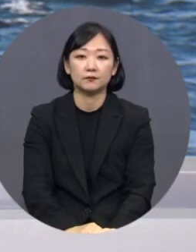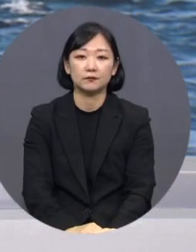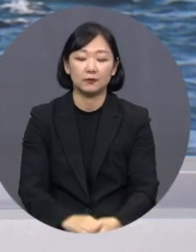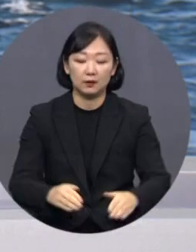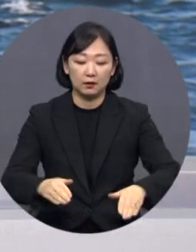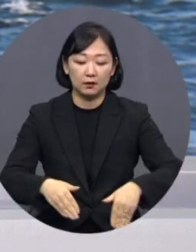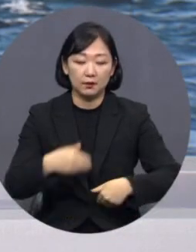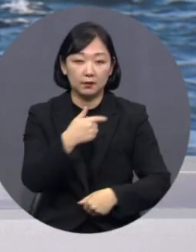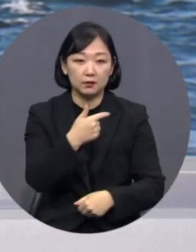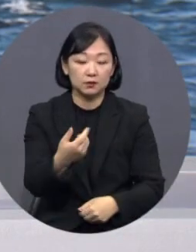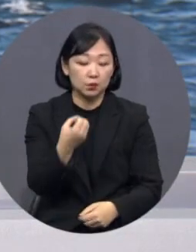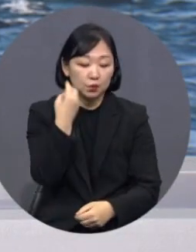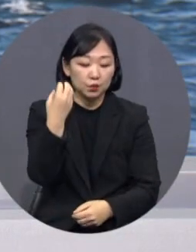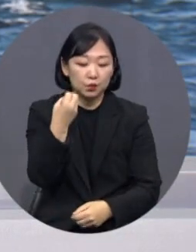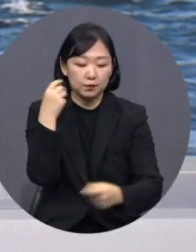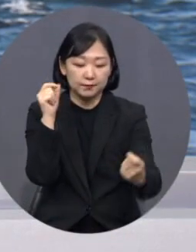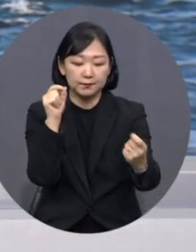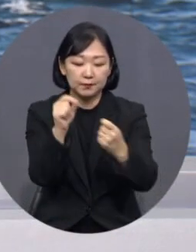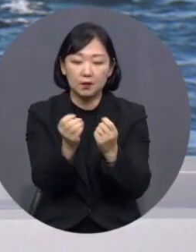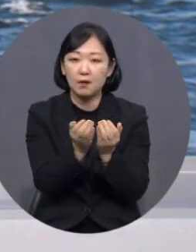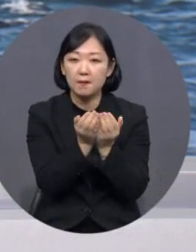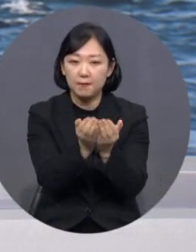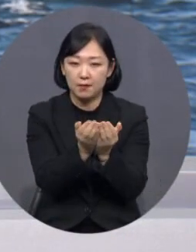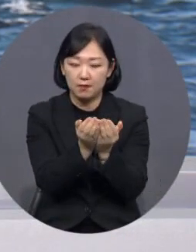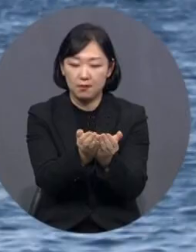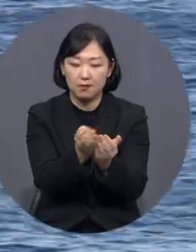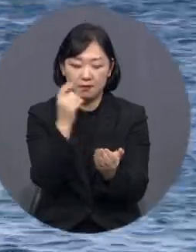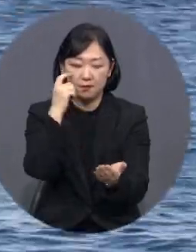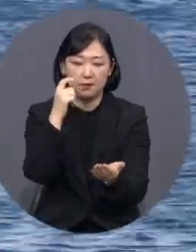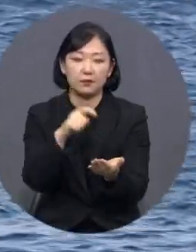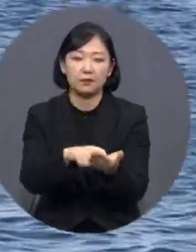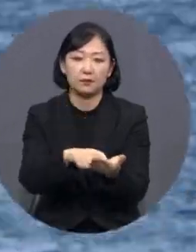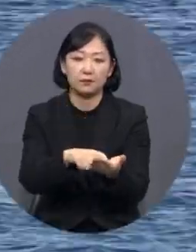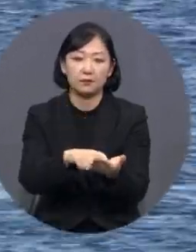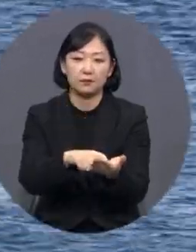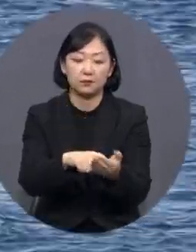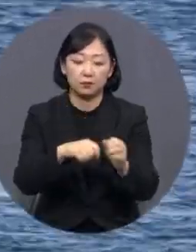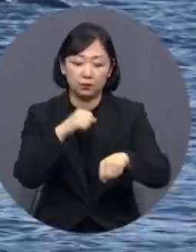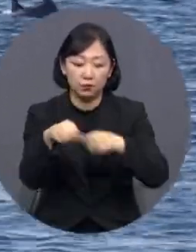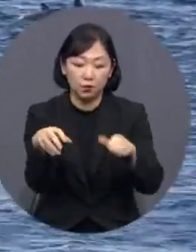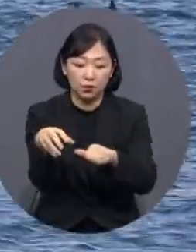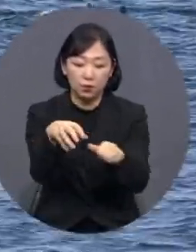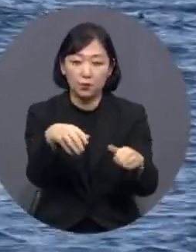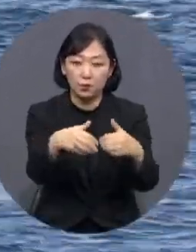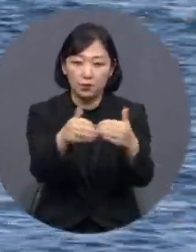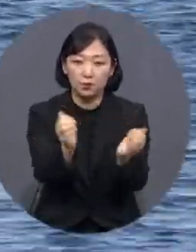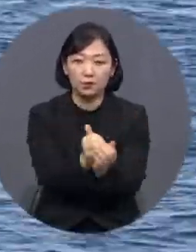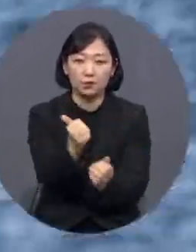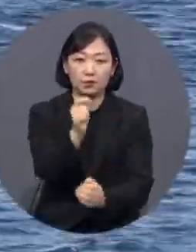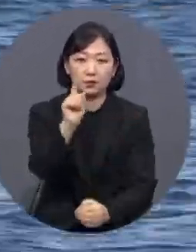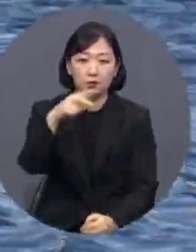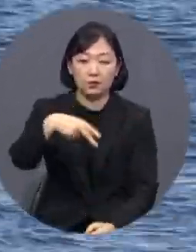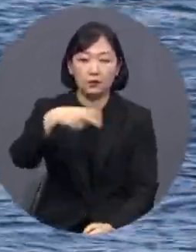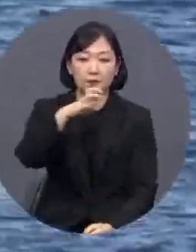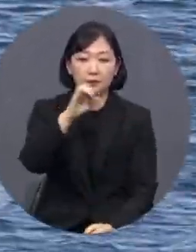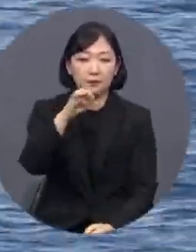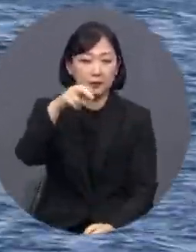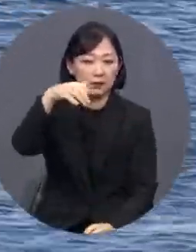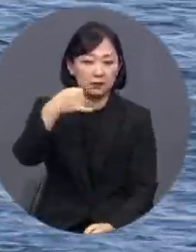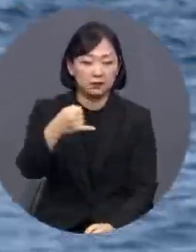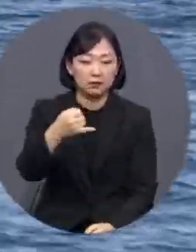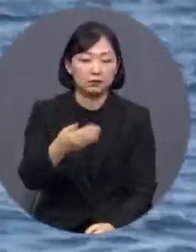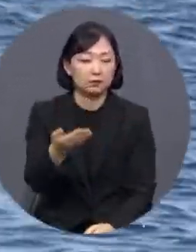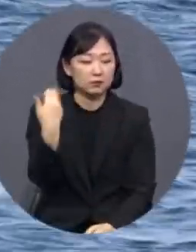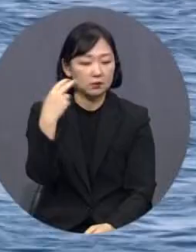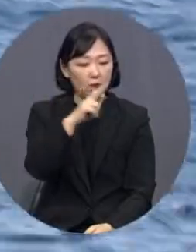제주 남방 큰 돌고래 무리에 접근한 관광 선박이 또 포착됐습니다. 동물보호단체 핫핑크 돌핀스는 지난 6일